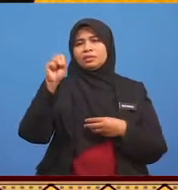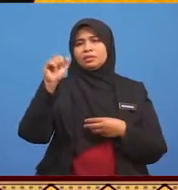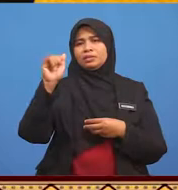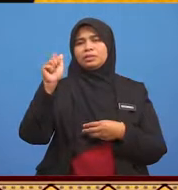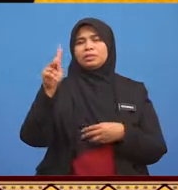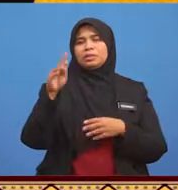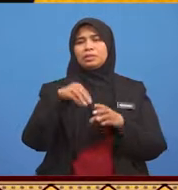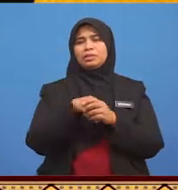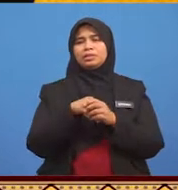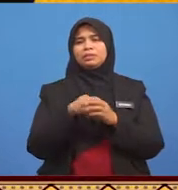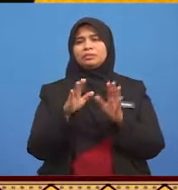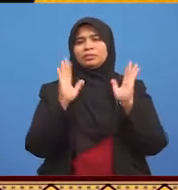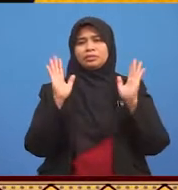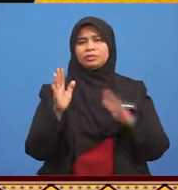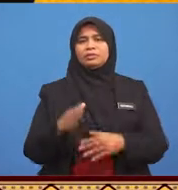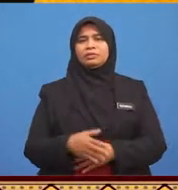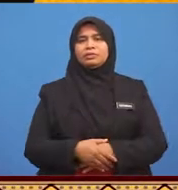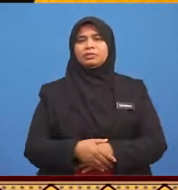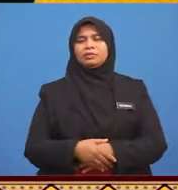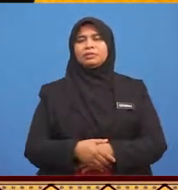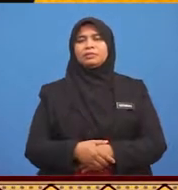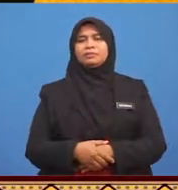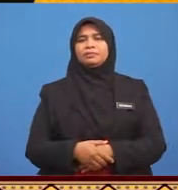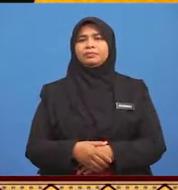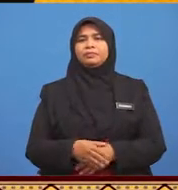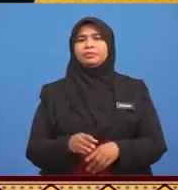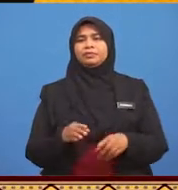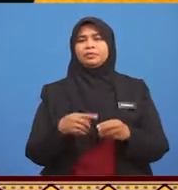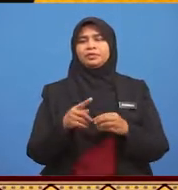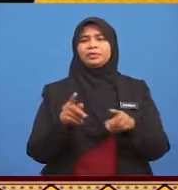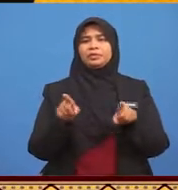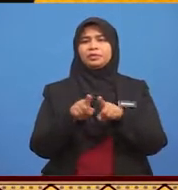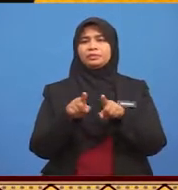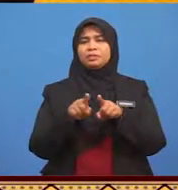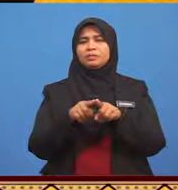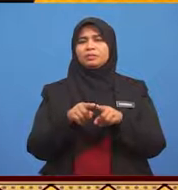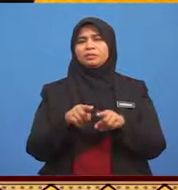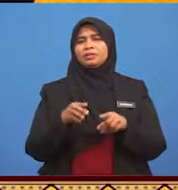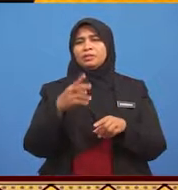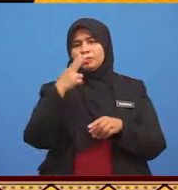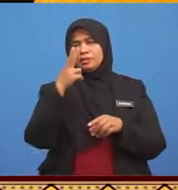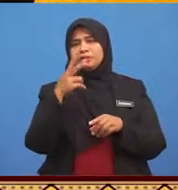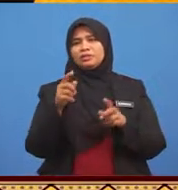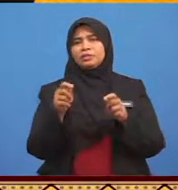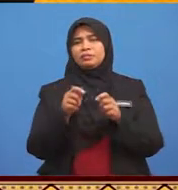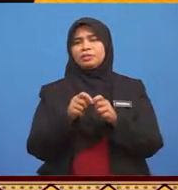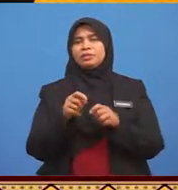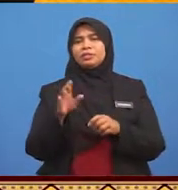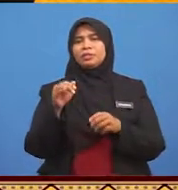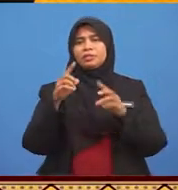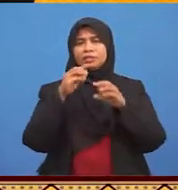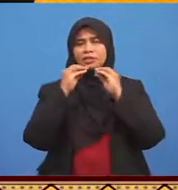itu, mari sama-sama kita kupas penyelesaian masalah syak dalam solat ini seperti mana yang diajarkan oleh